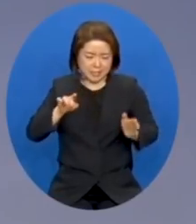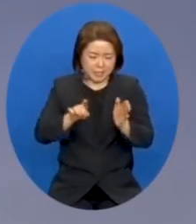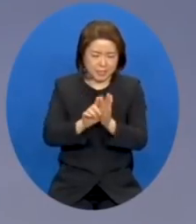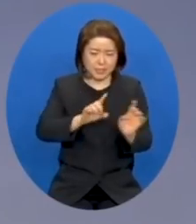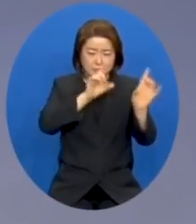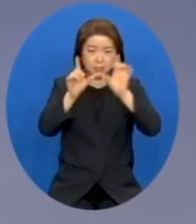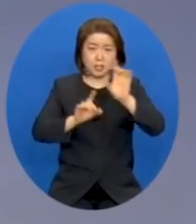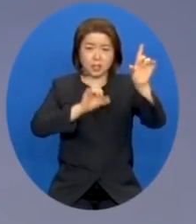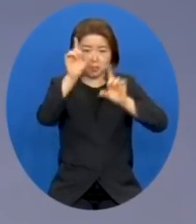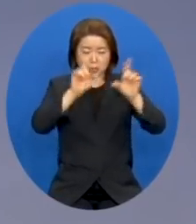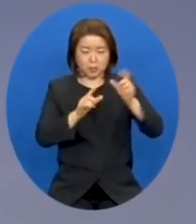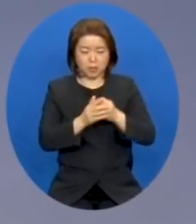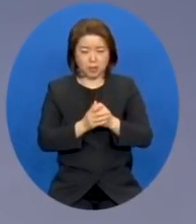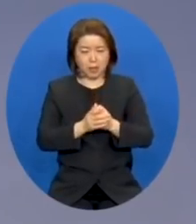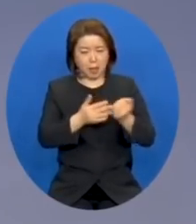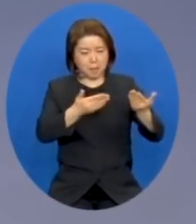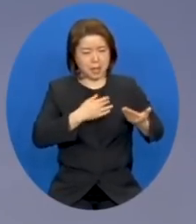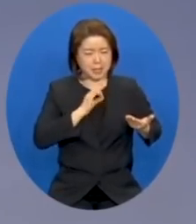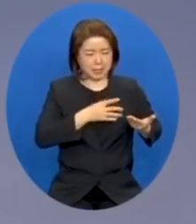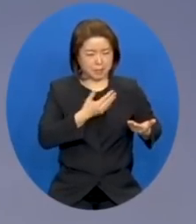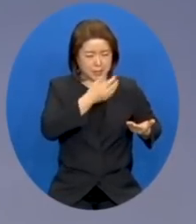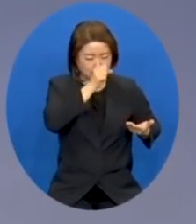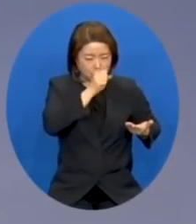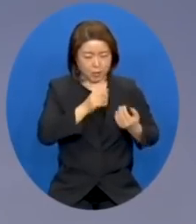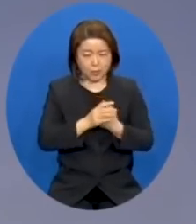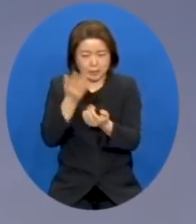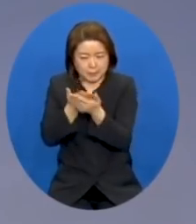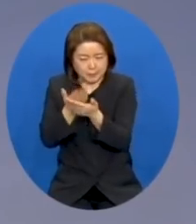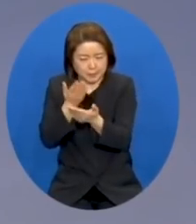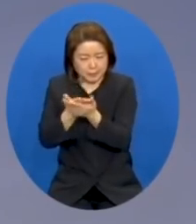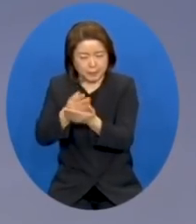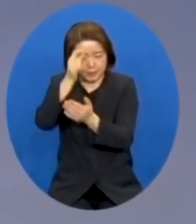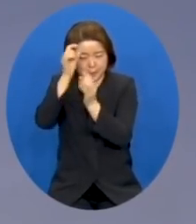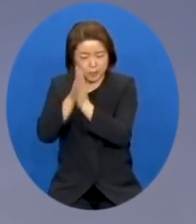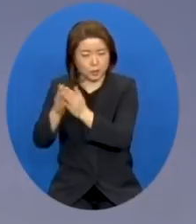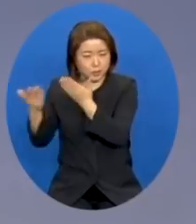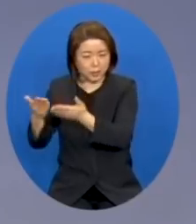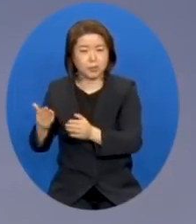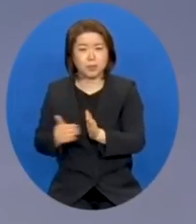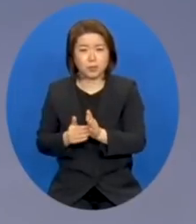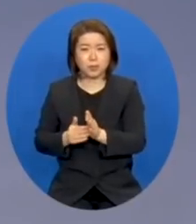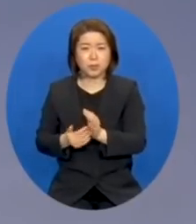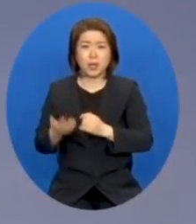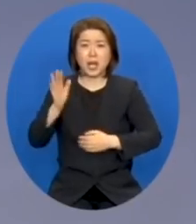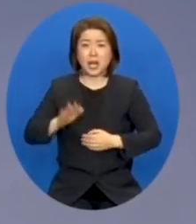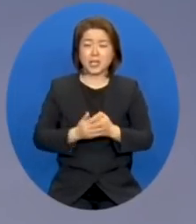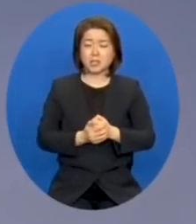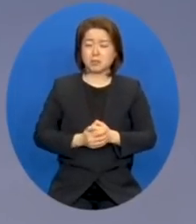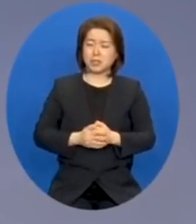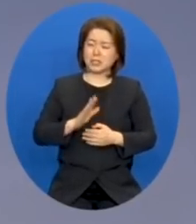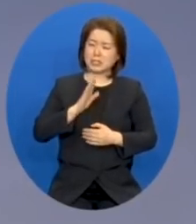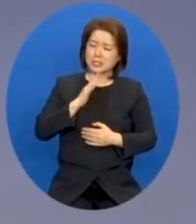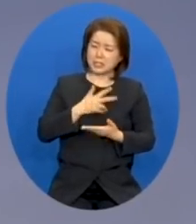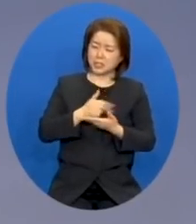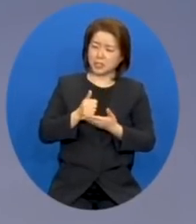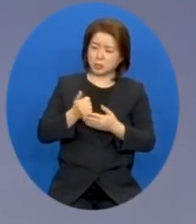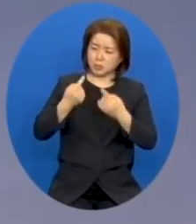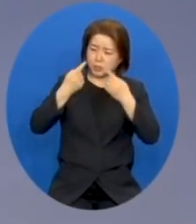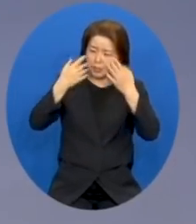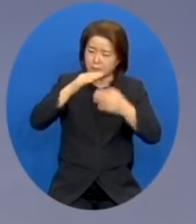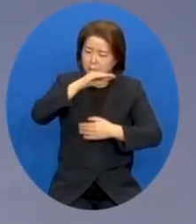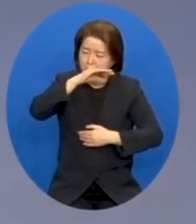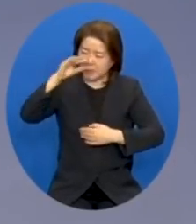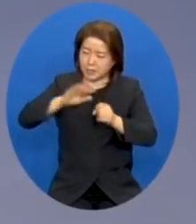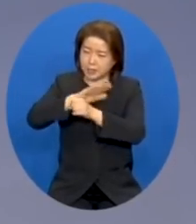받는 것만 좋아하고 달라고 기도만 하고 그렇지만 진짜 주님을 한번 제대로 사랑해 보지